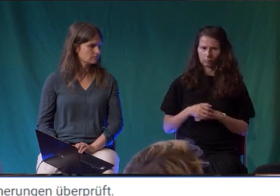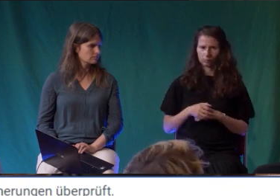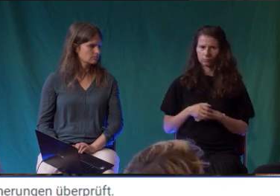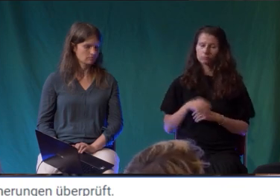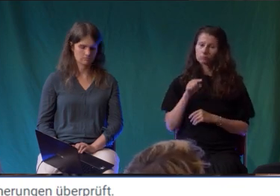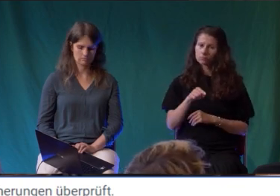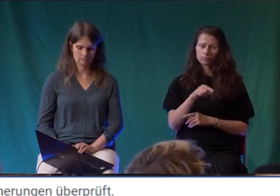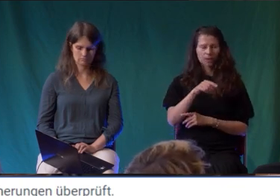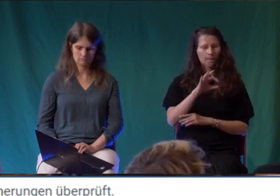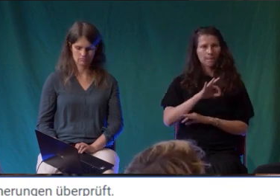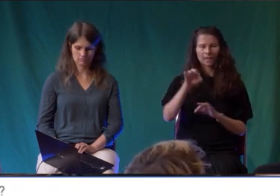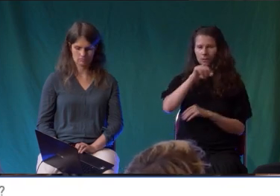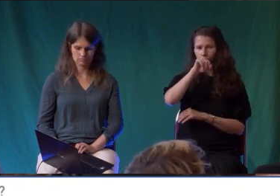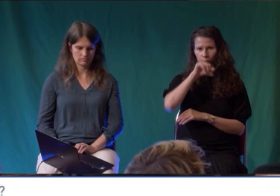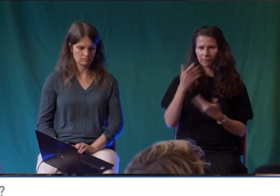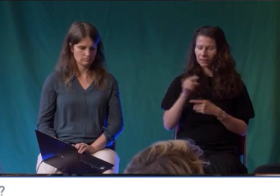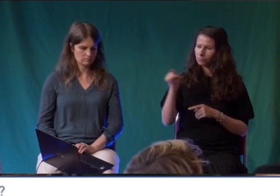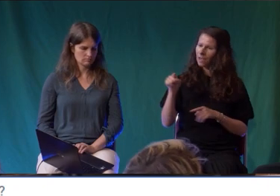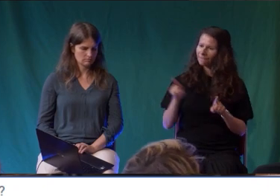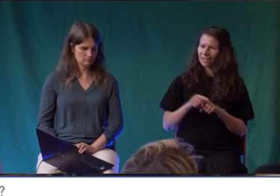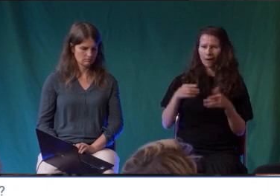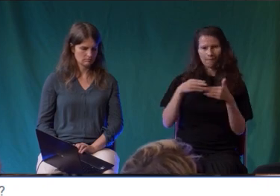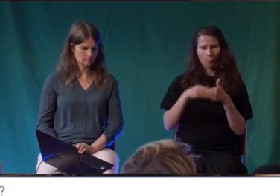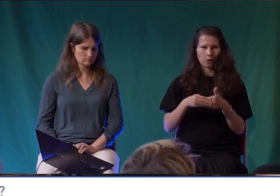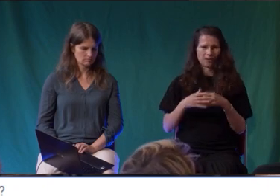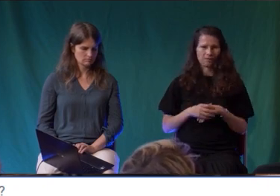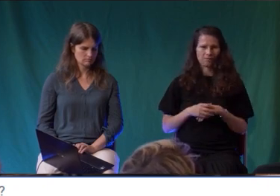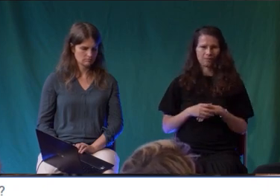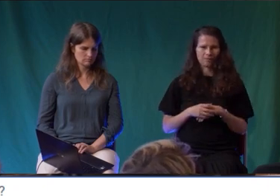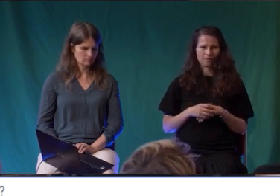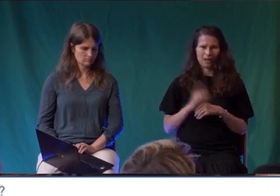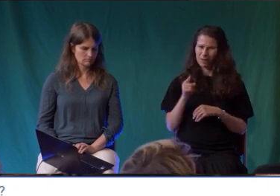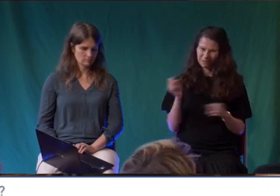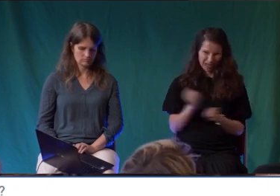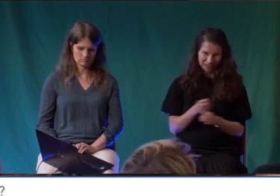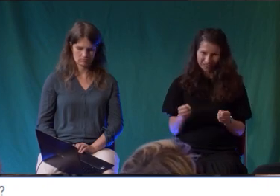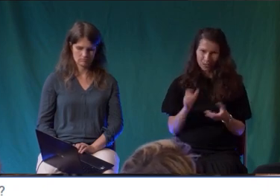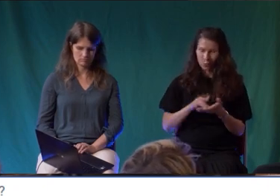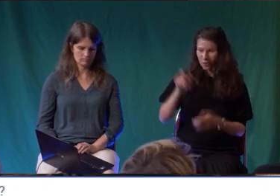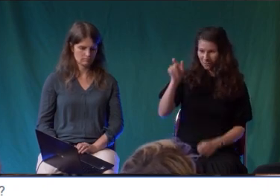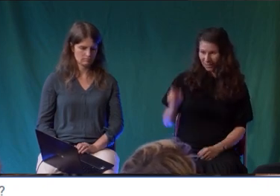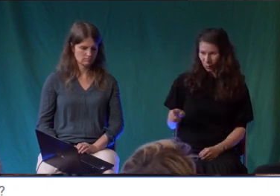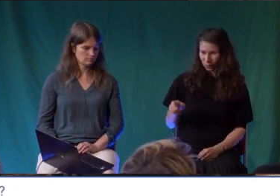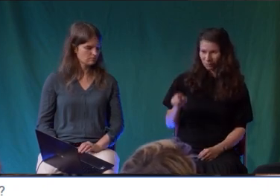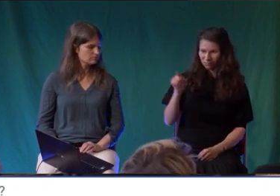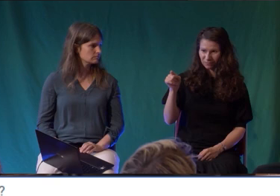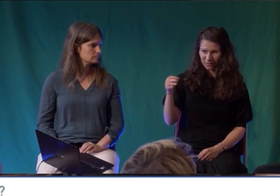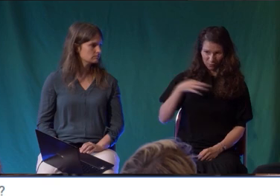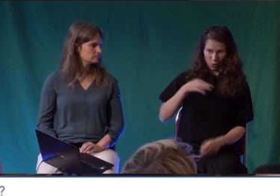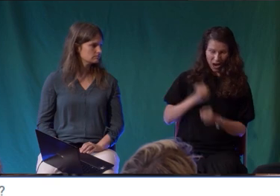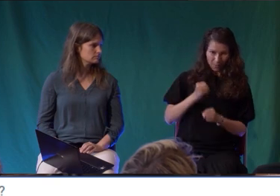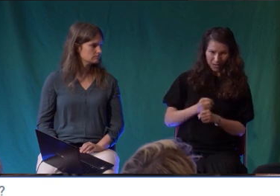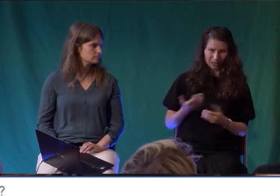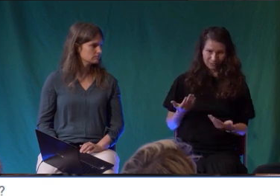die unterstützungsperson auch als Freundin oder Freund haben was natürlich nicht geht weil die unterstützungsperson arbeitet ja in der